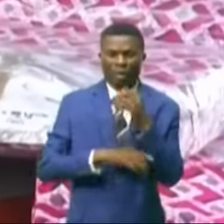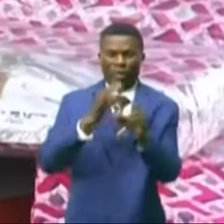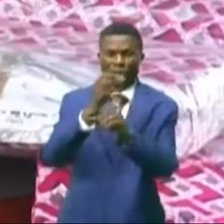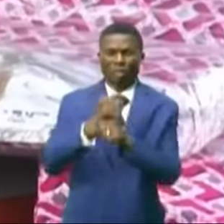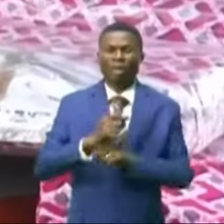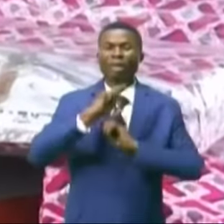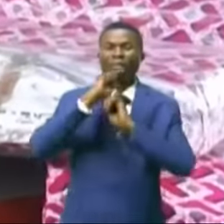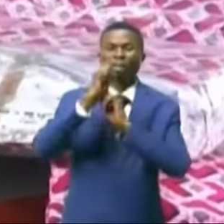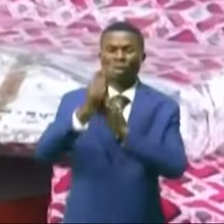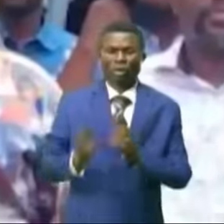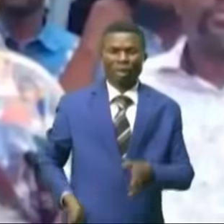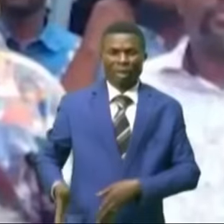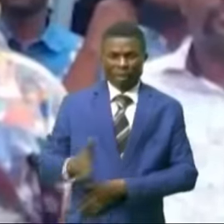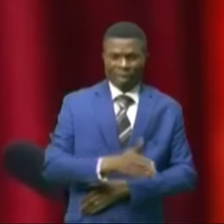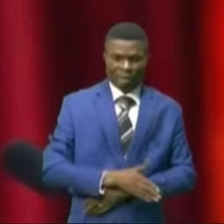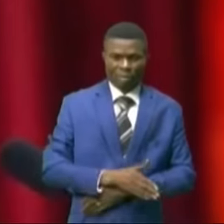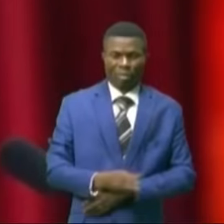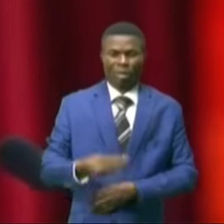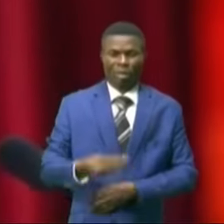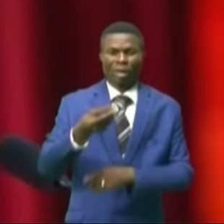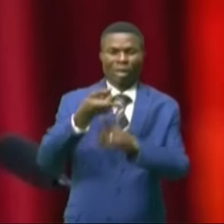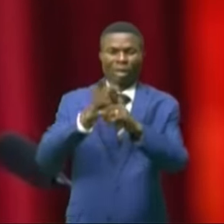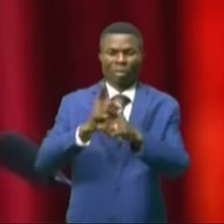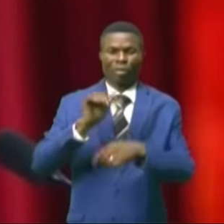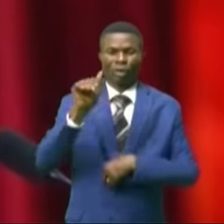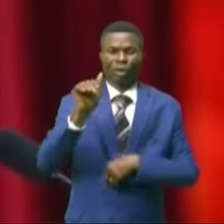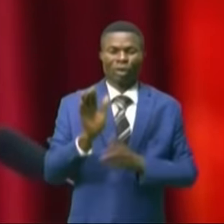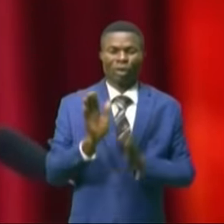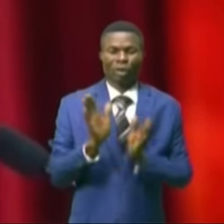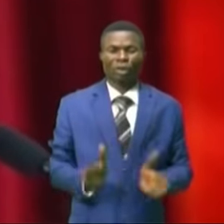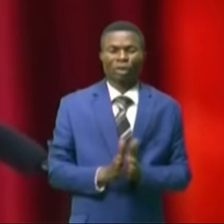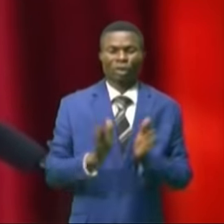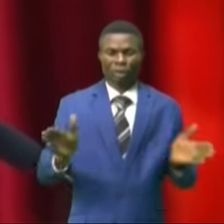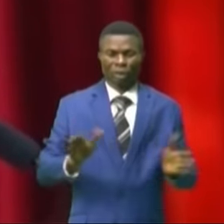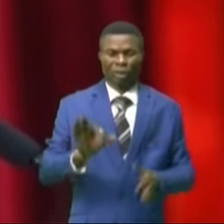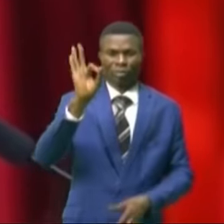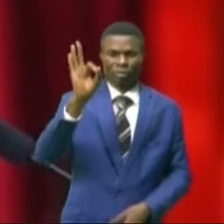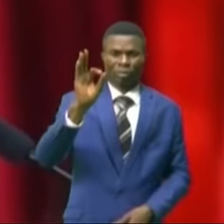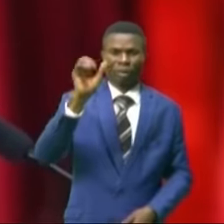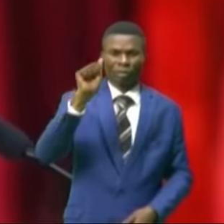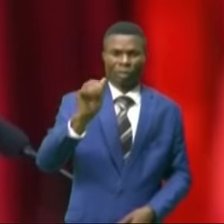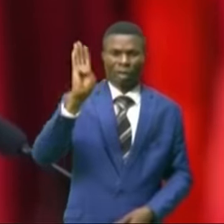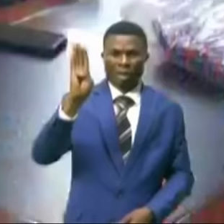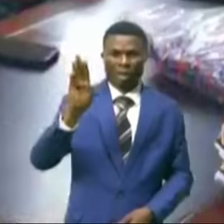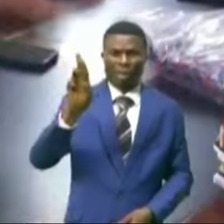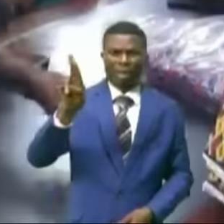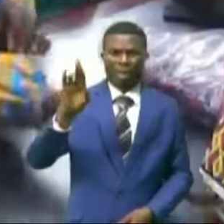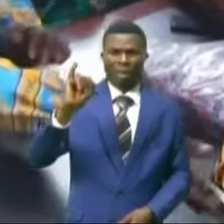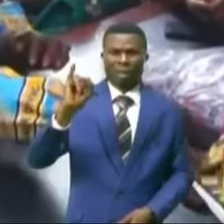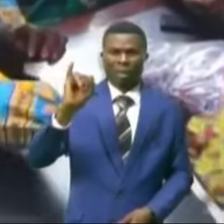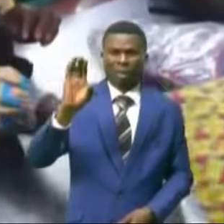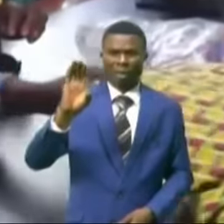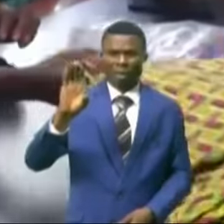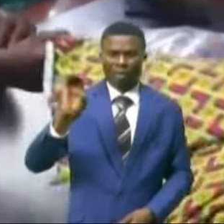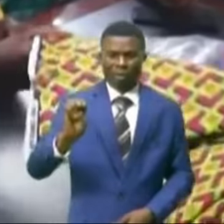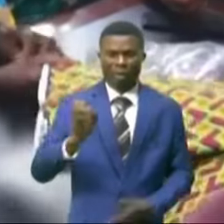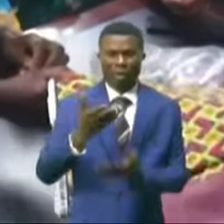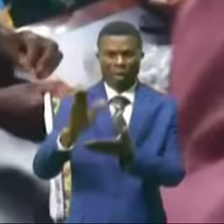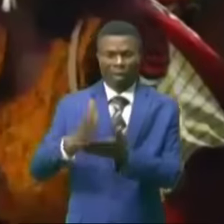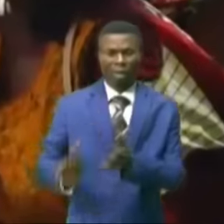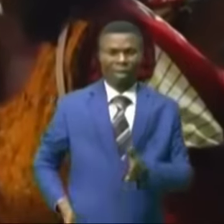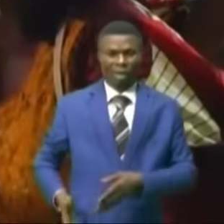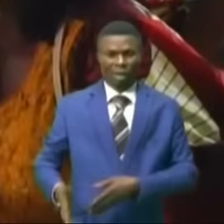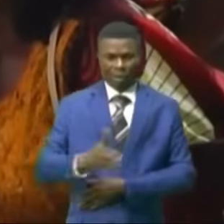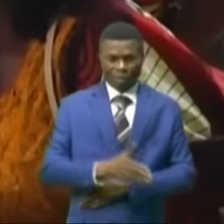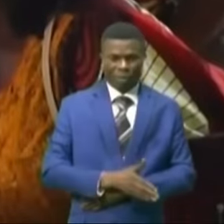dons d'épargne qui leur ont été octroyés par leur directeur général Fabrice Lucindewa Lusangika Bemba. La distribution de ces épargnes a